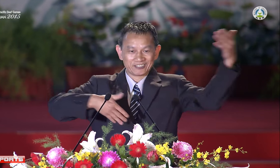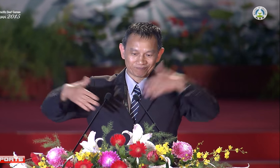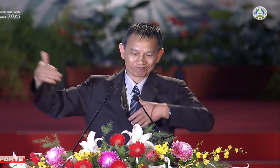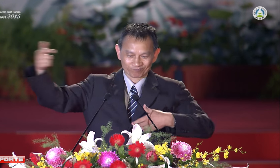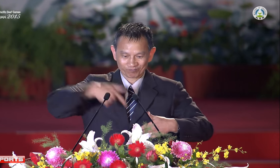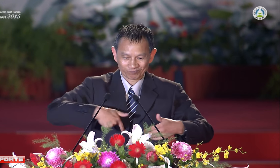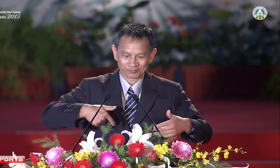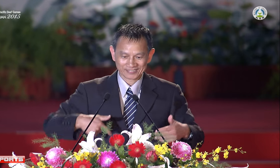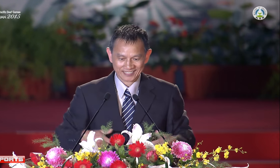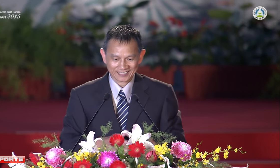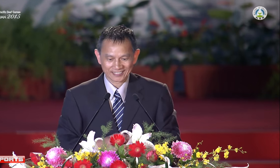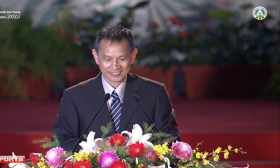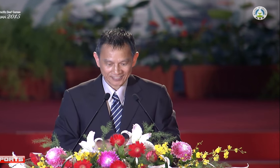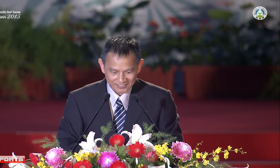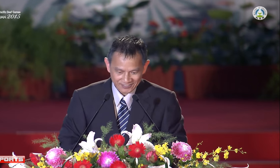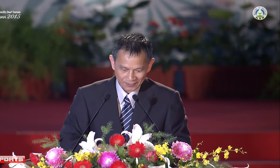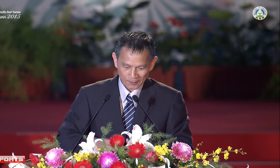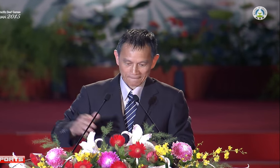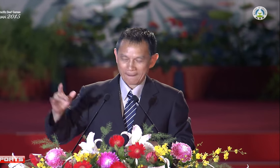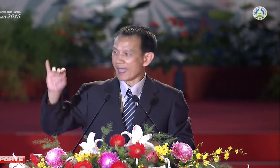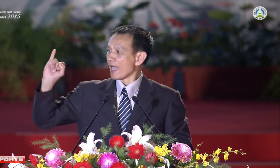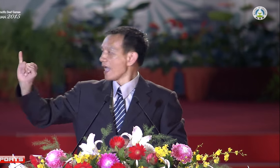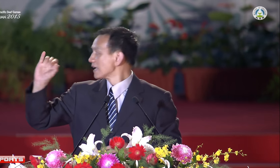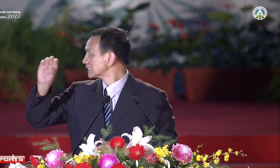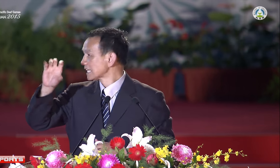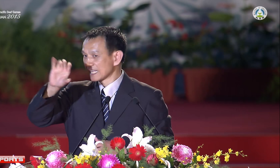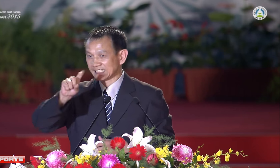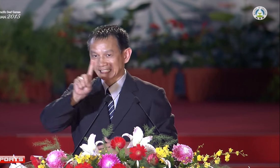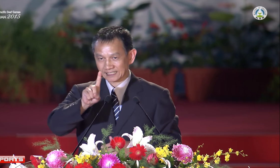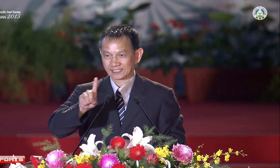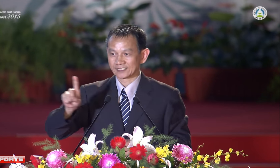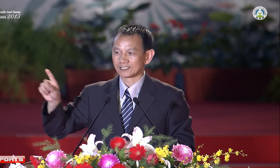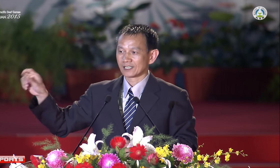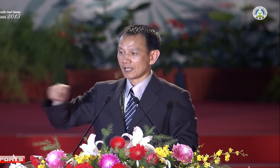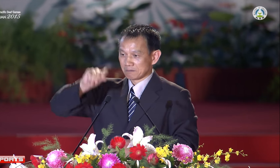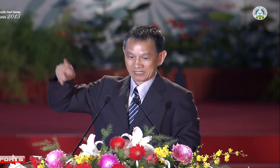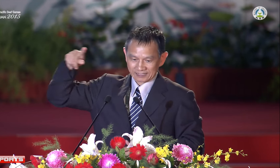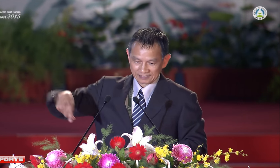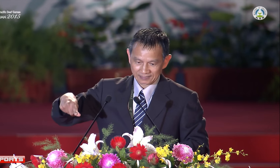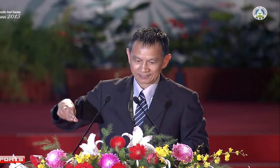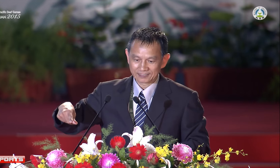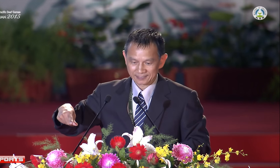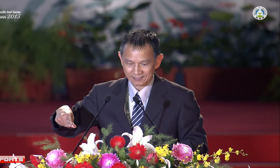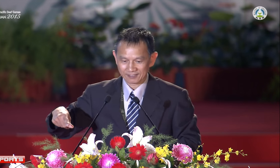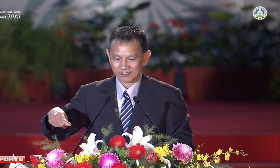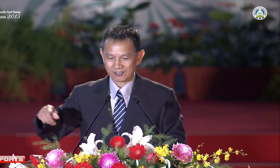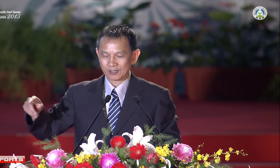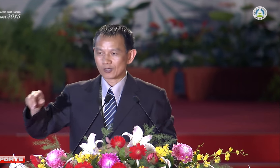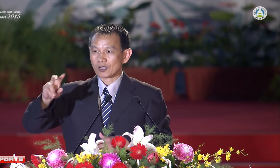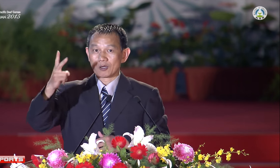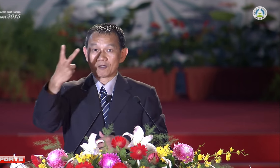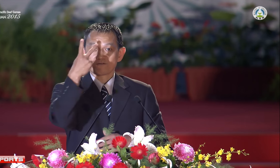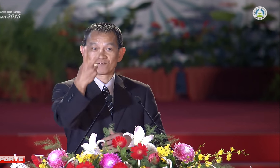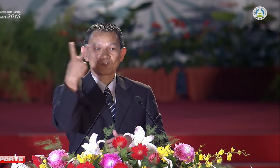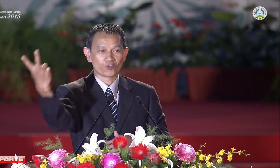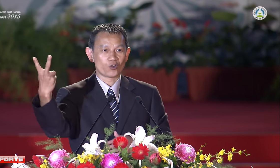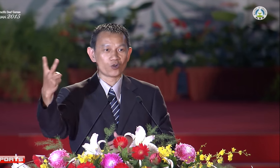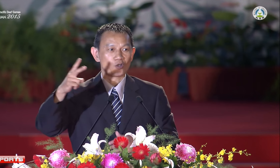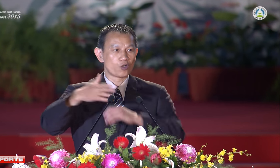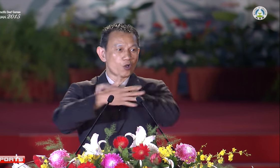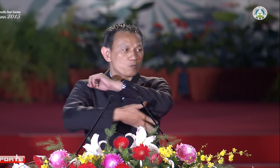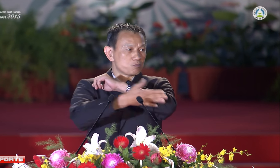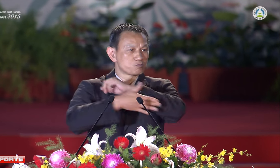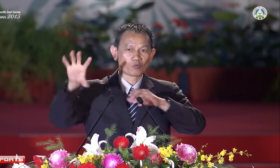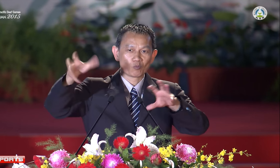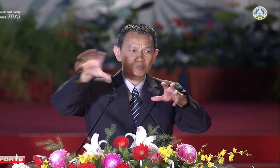我很高兴看到每一位来到台湾的国际友人，包含我们国际听障运动